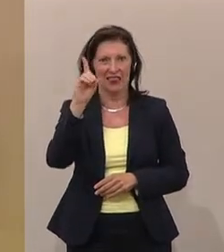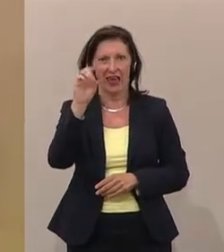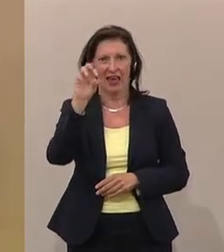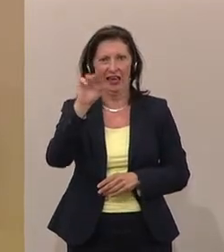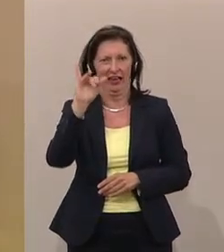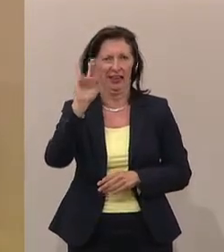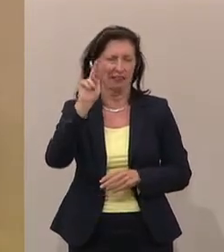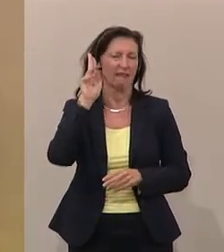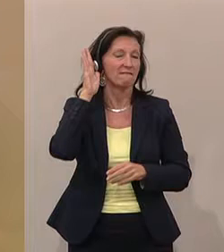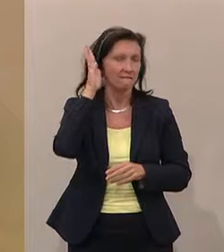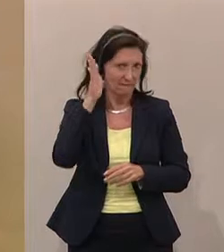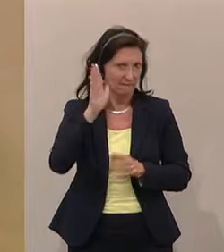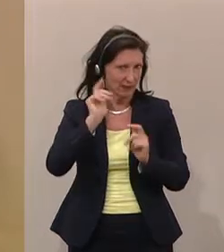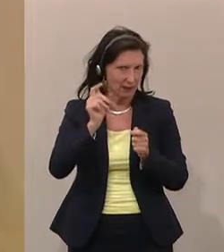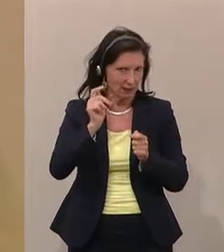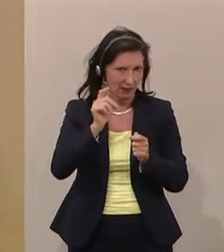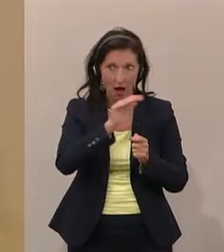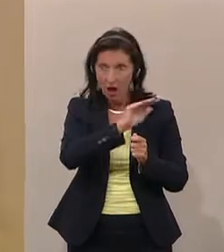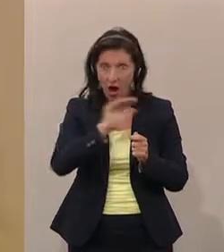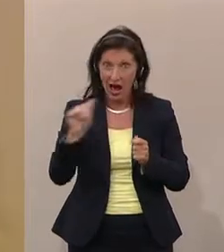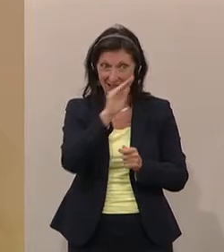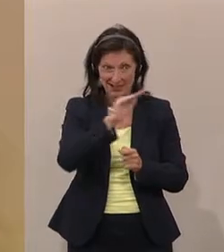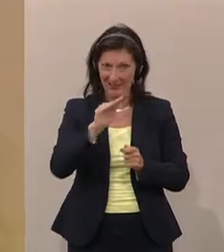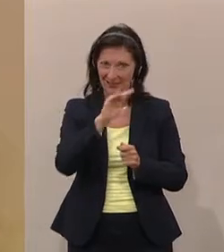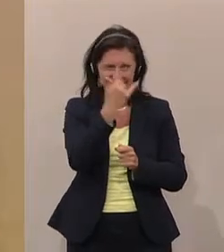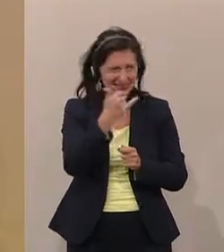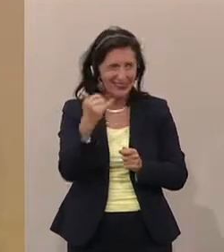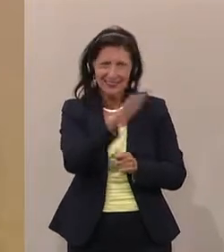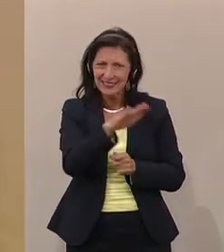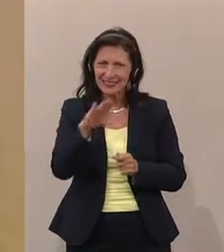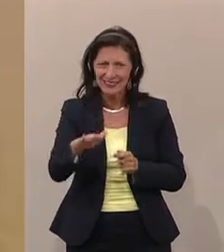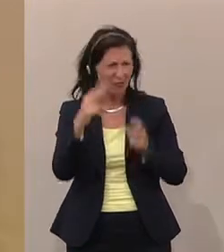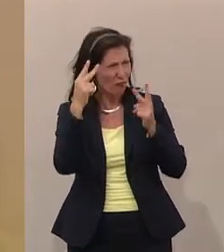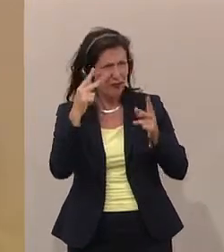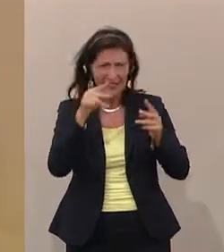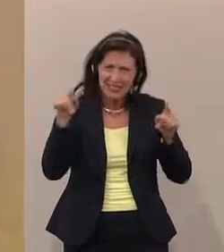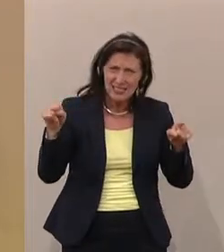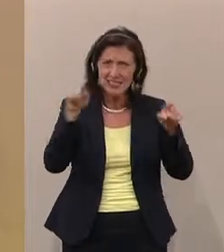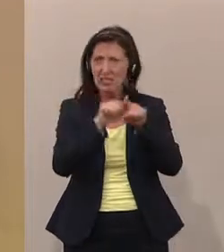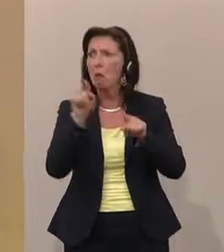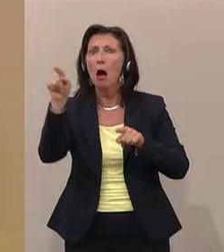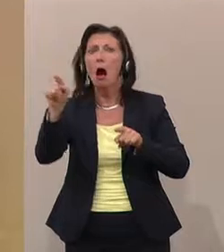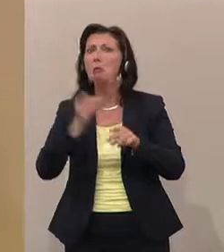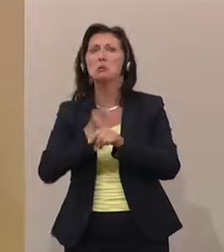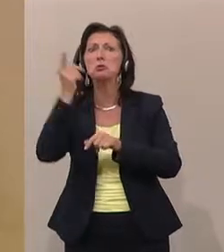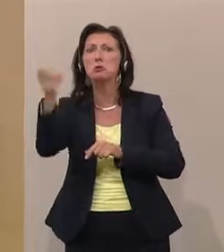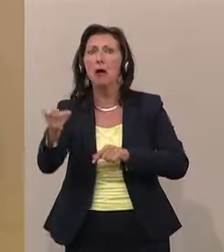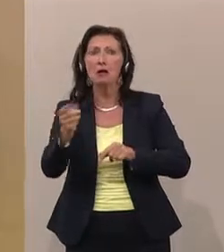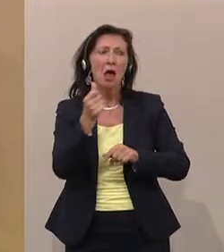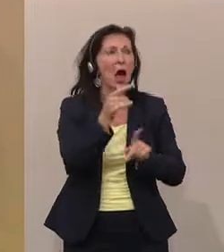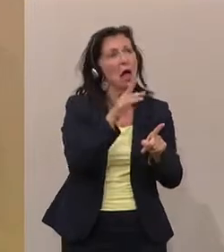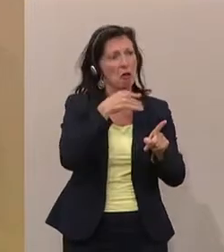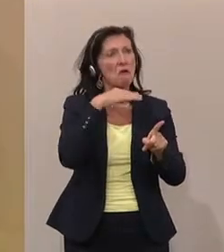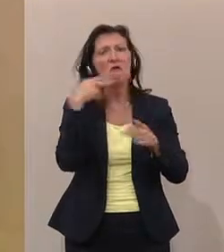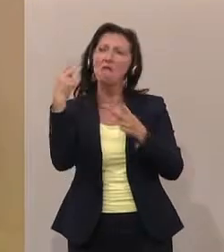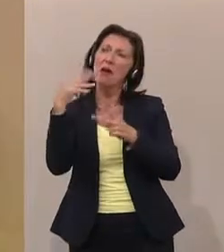man auch allen Kindern, jedes Kind ist gleich viel wert, war ein Grundsatz in der Politik, werfen sie über Bord, manche Kinder sind viel wert, manche ein bisschen, manche